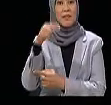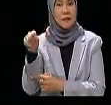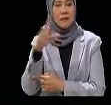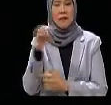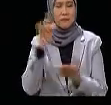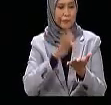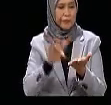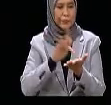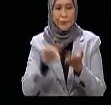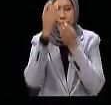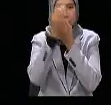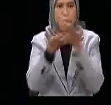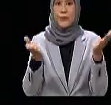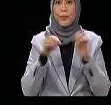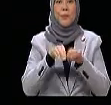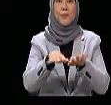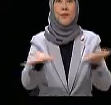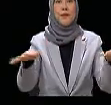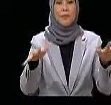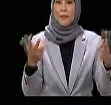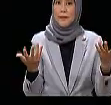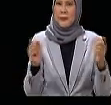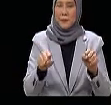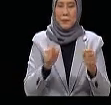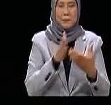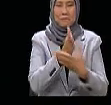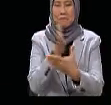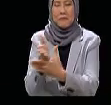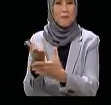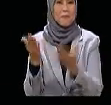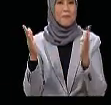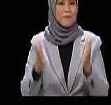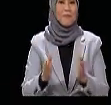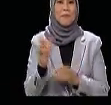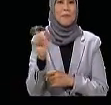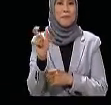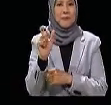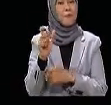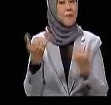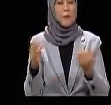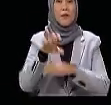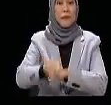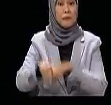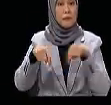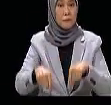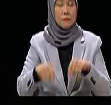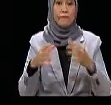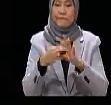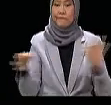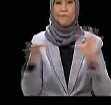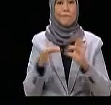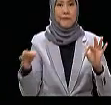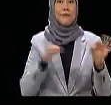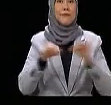sosial yang boleh merenggut kesucian agama Islam ini semua akan sama-sama kita kupas malam ini menerusi inklusif